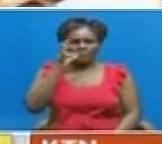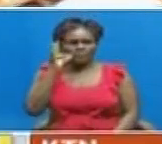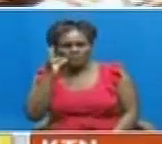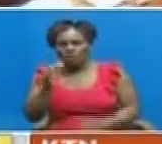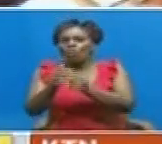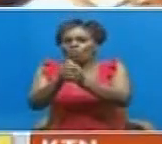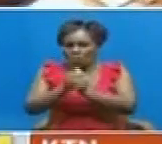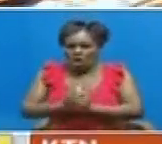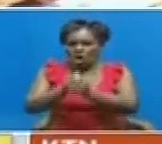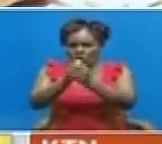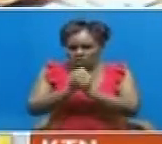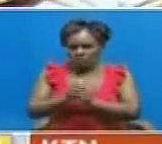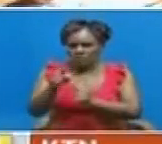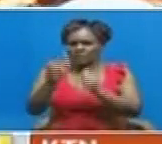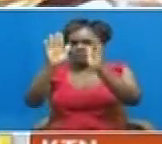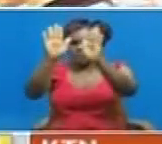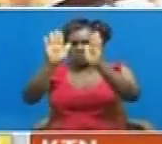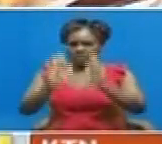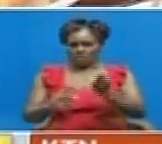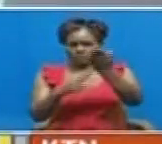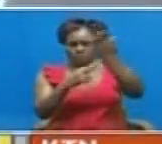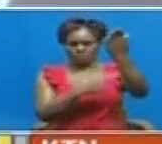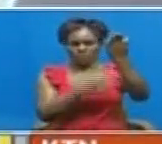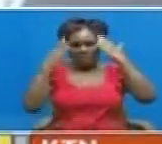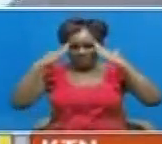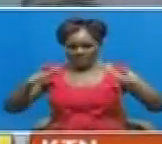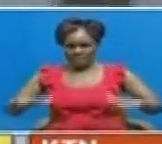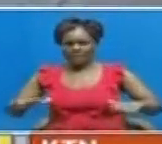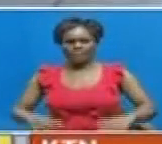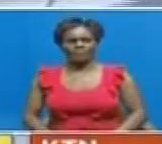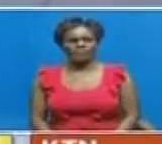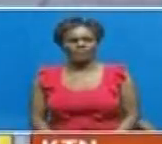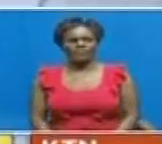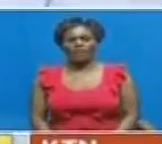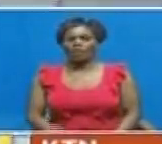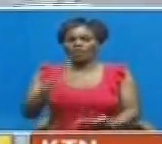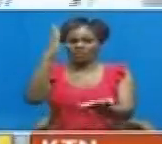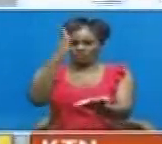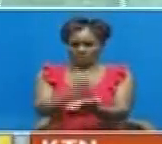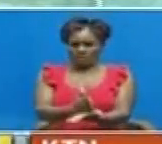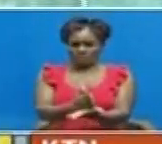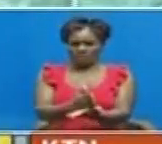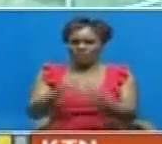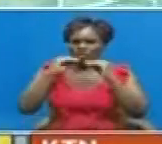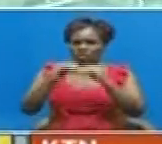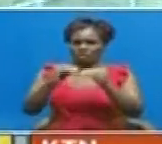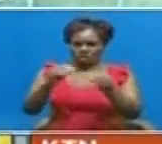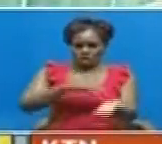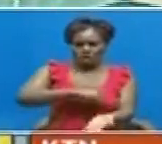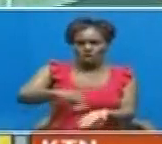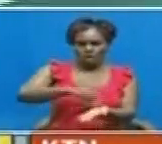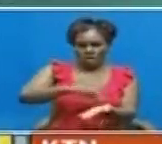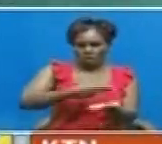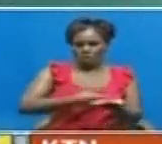ambo ni moja wapo ibada zka ng za uam nati haut ma kitu